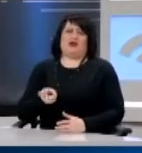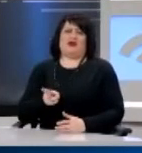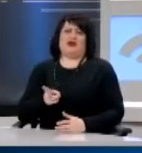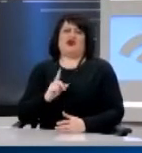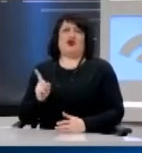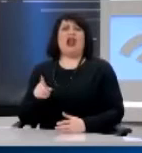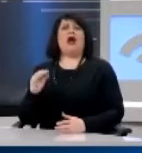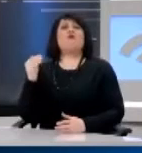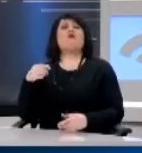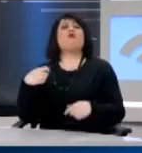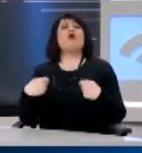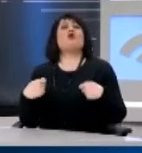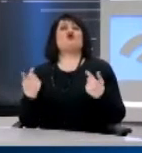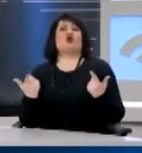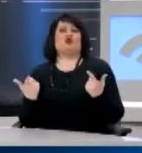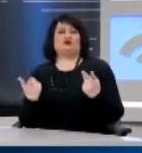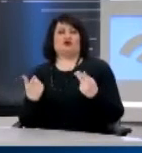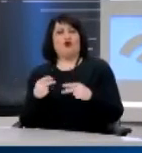Να θυμίσω ξανά